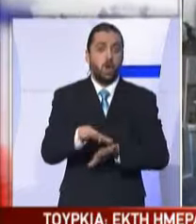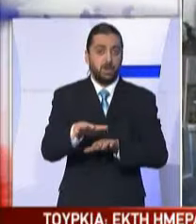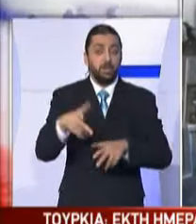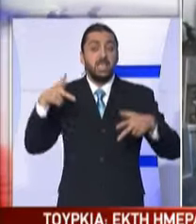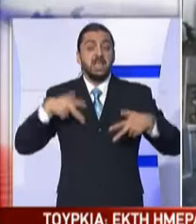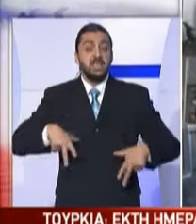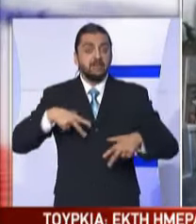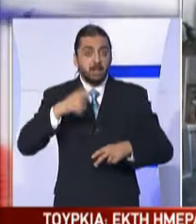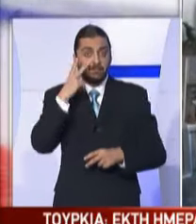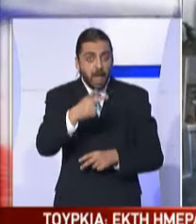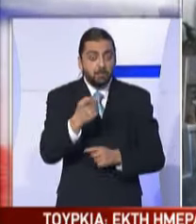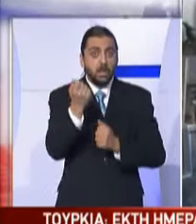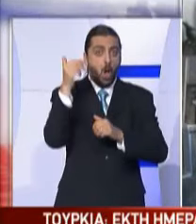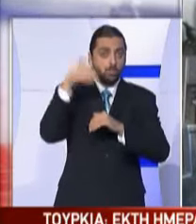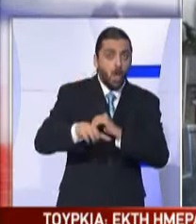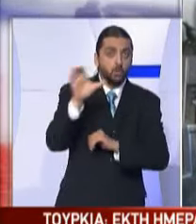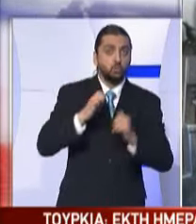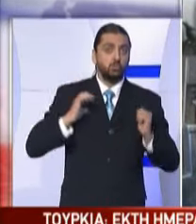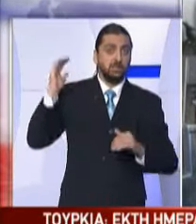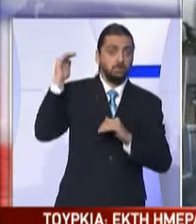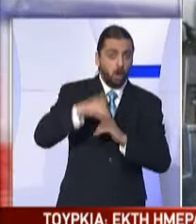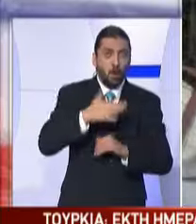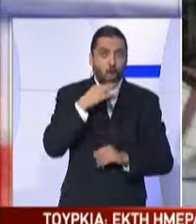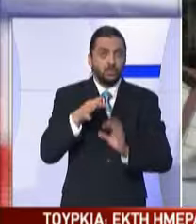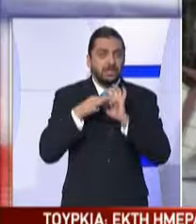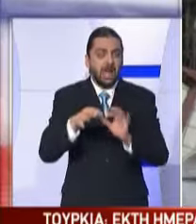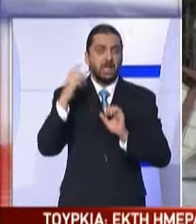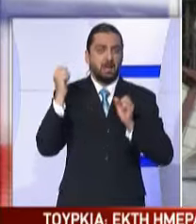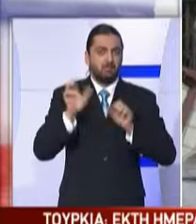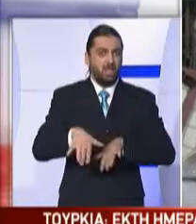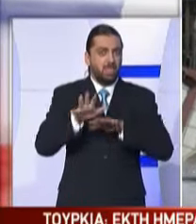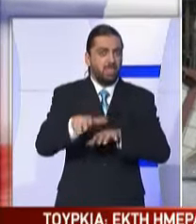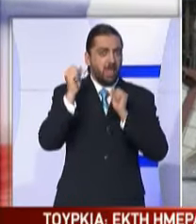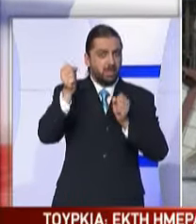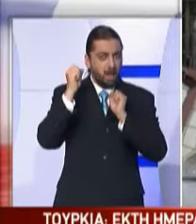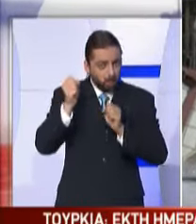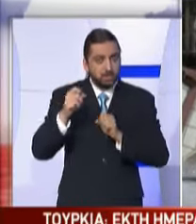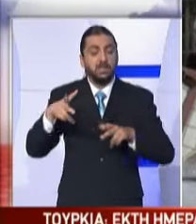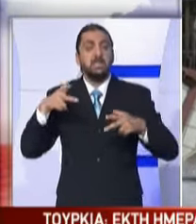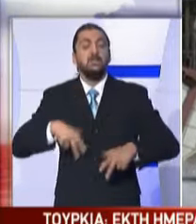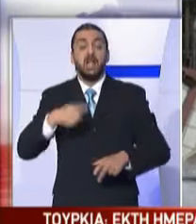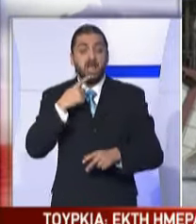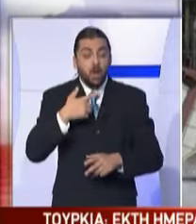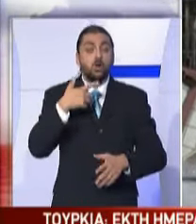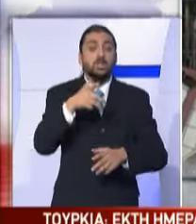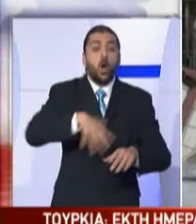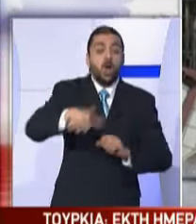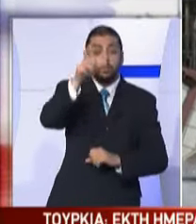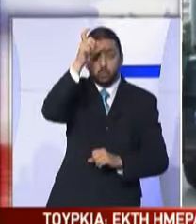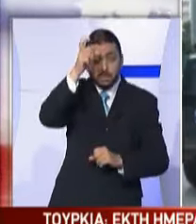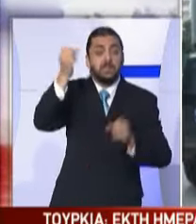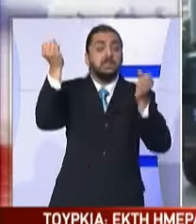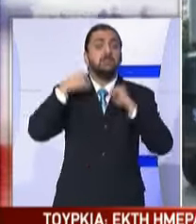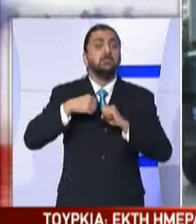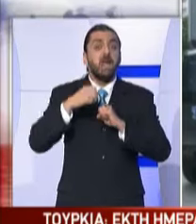τις επιπτώσεις στην οικονομία και τον τουρισμό από τις συνεχιζόμενες διαδηλώσεις, ανακοίνωσε ότι οι ζημίες από τις αναταραχές σε όλη τη χώρα έχουν